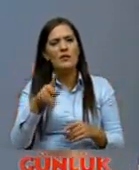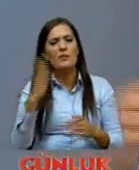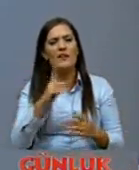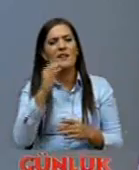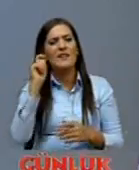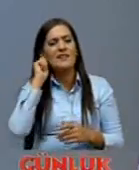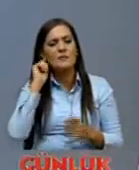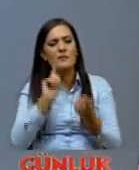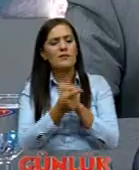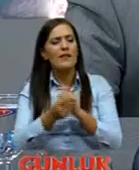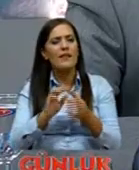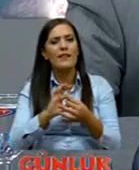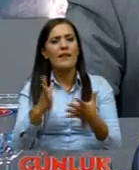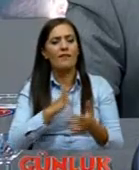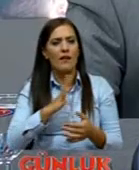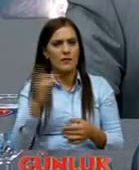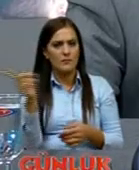disiplinlerle çalışıyorsunuz? Zaten şu anda bizim